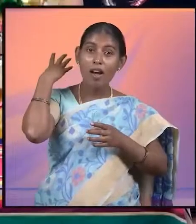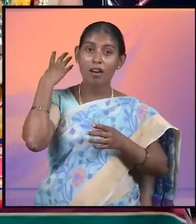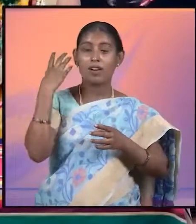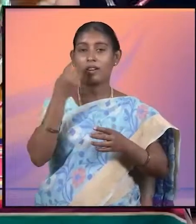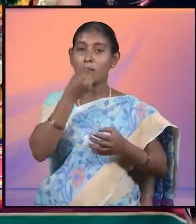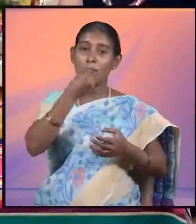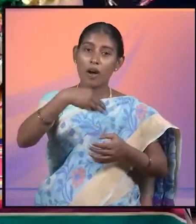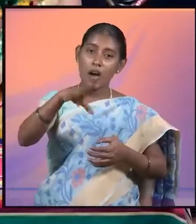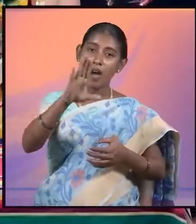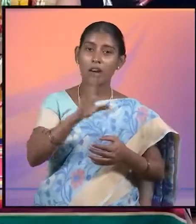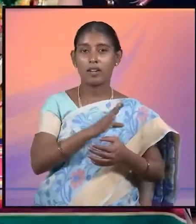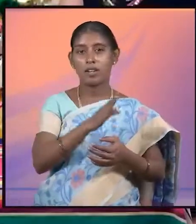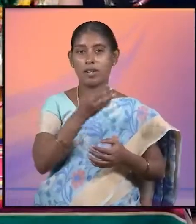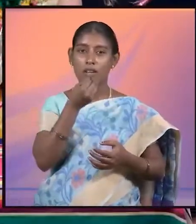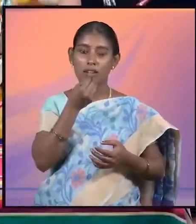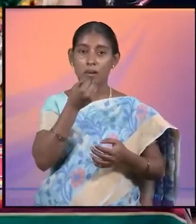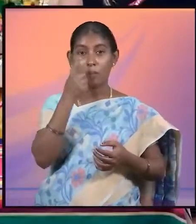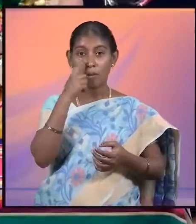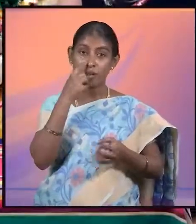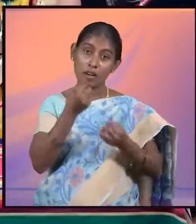கொண்டு பாடிய மாசாத்தியும்